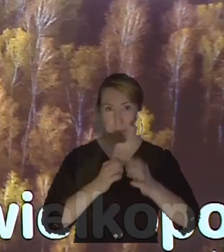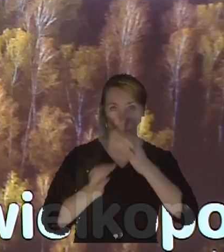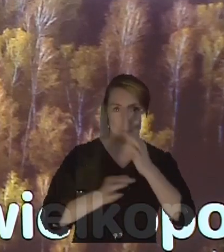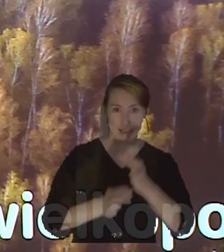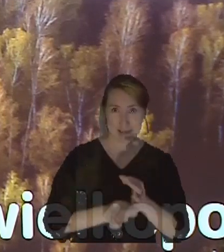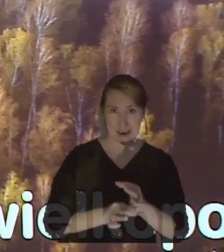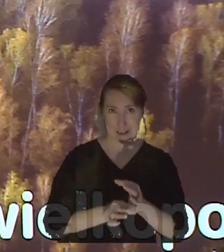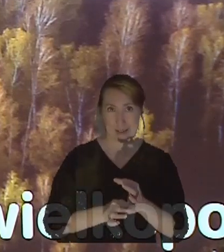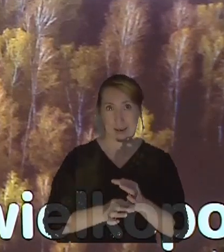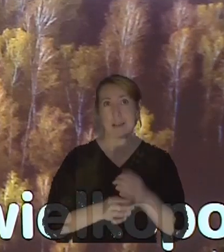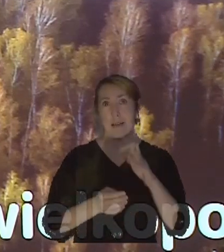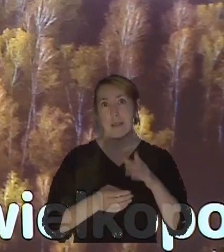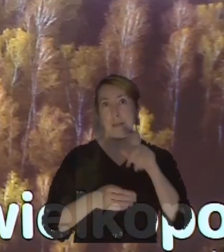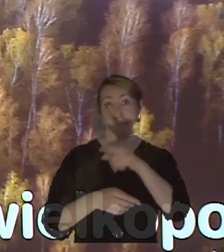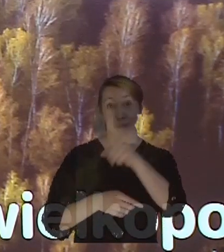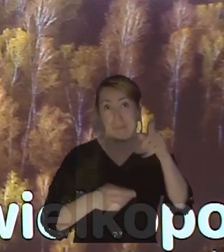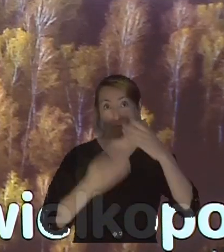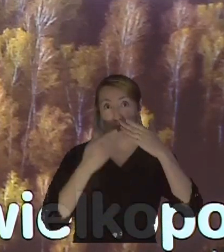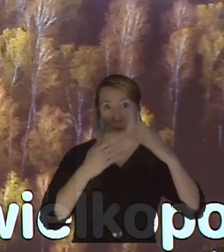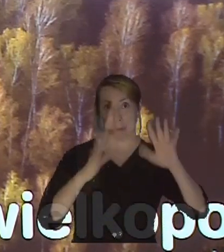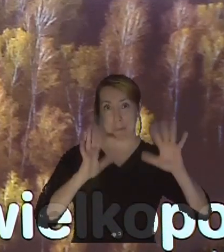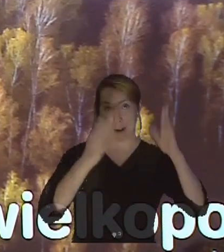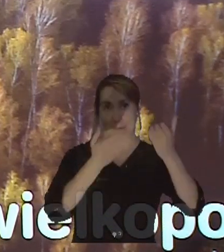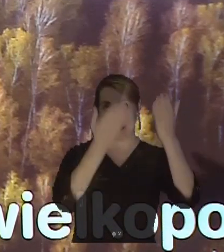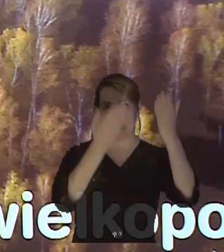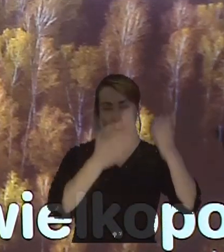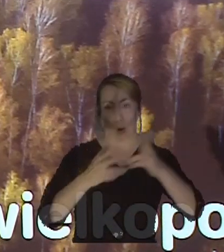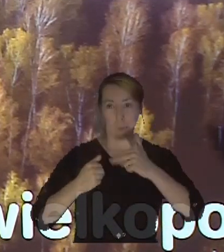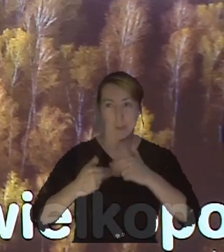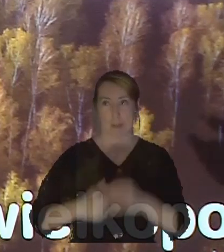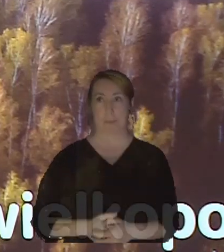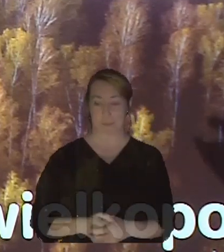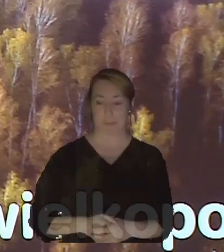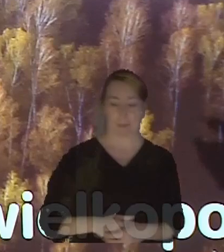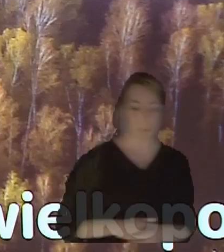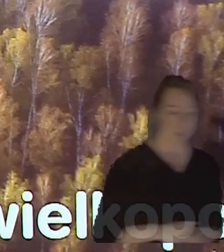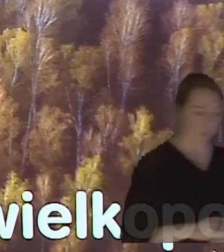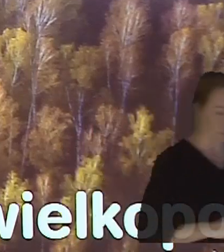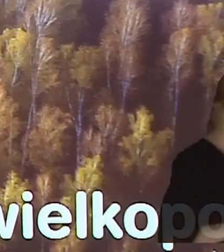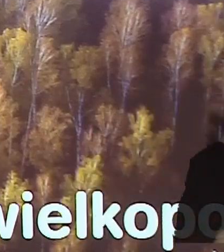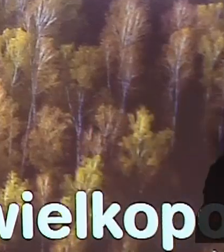więc podziękujmy im. Wielkie brawa dla jury, organizatorów.